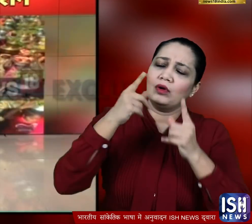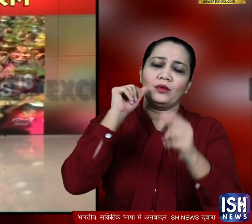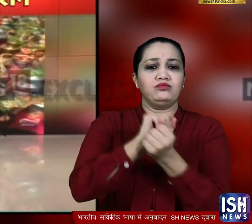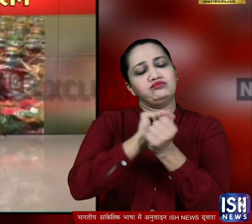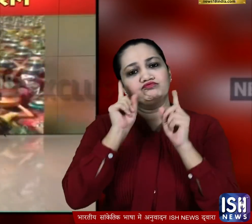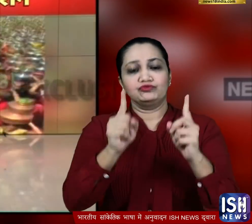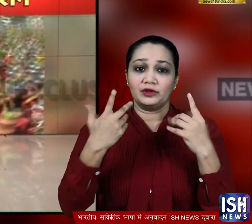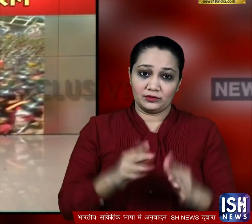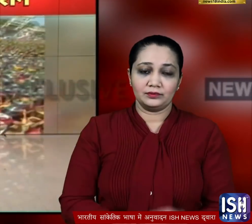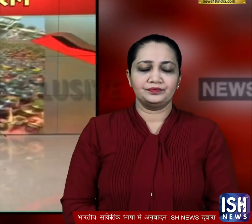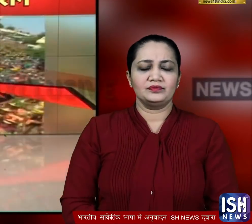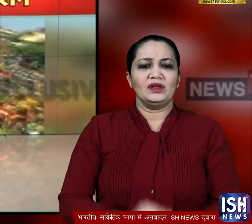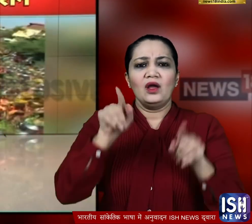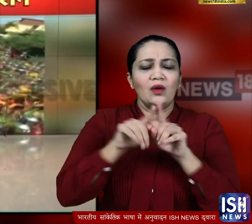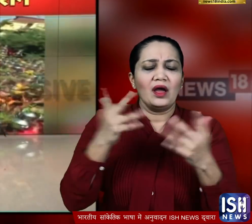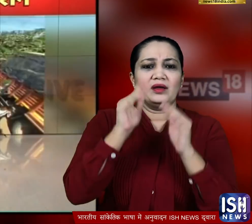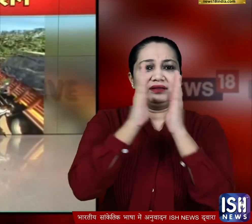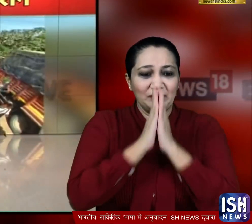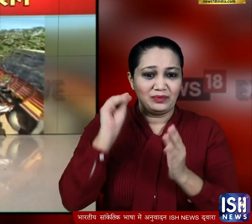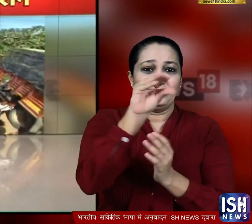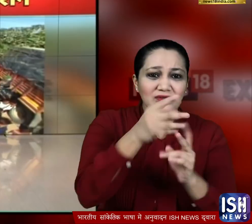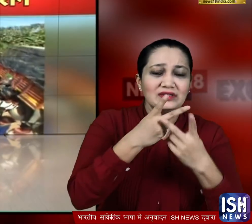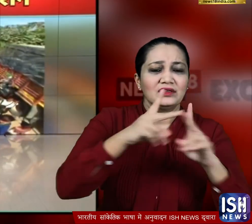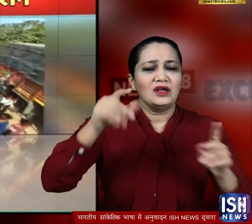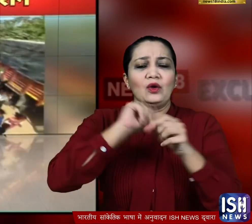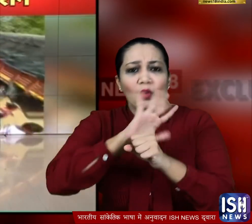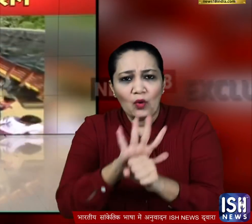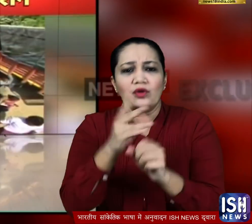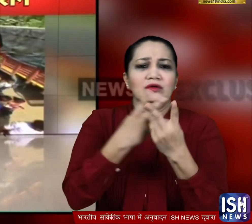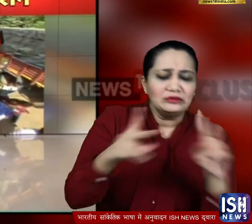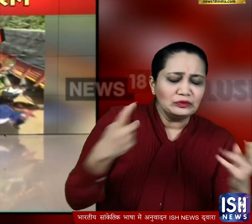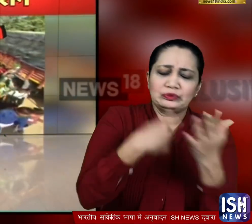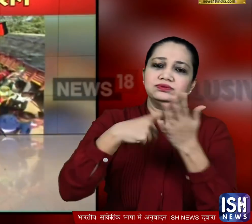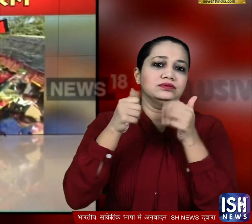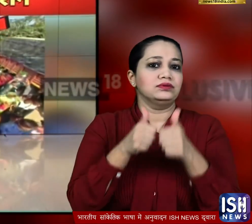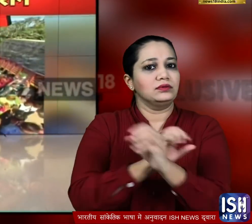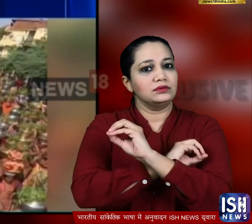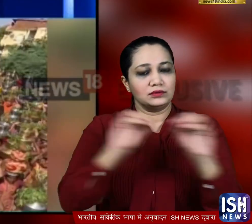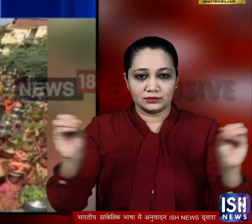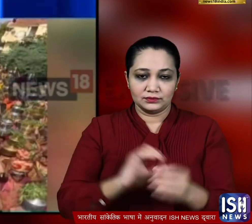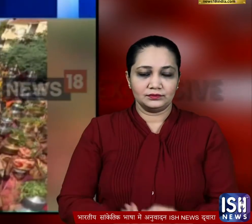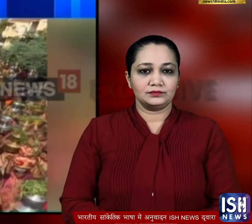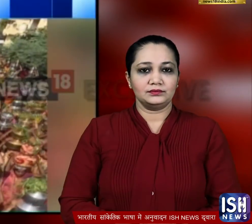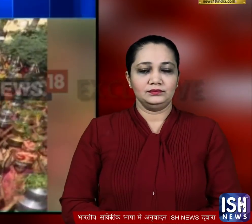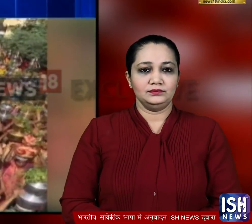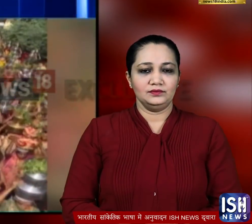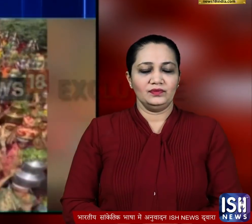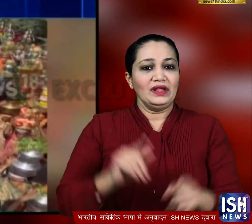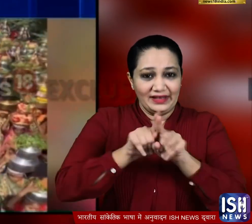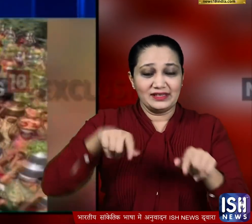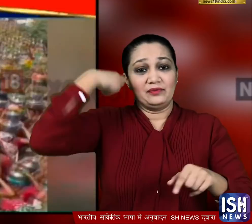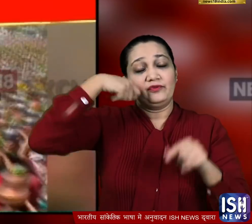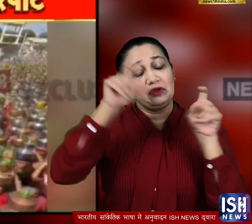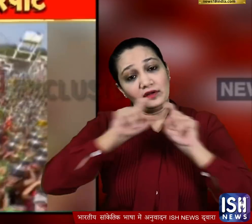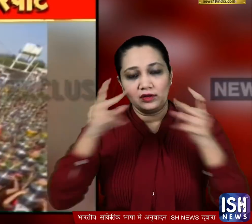ने एक्शन ले लिया। आरोप है कि पूजा करने मंदिर पहुंचे इन लोगों ने कोरोना नियमों को तार-तार कर दिया, जो कि सामने